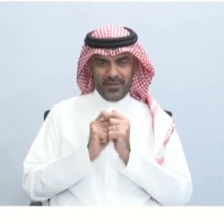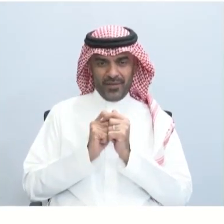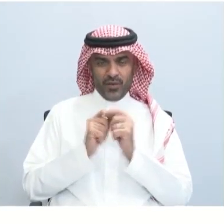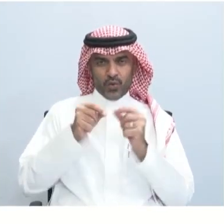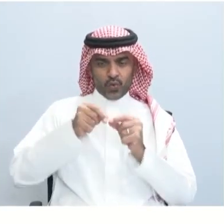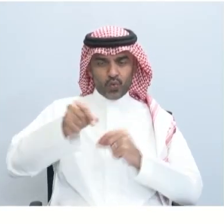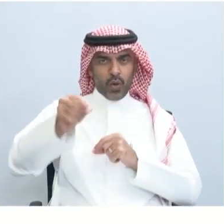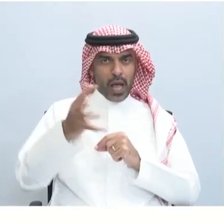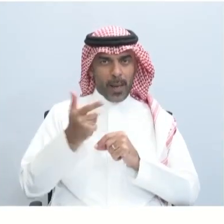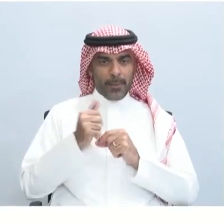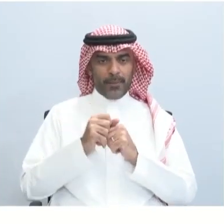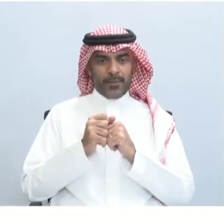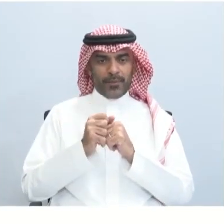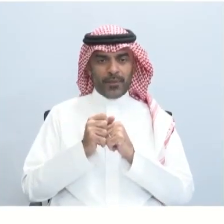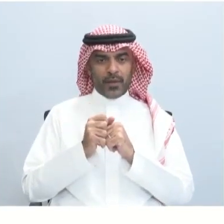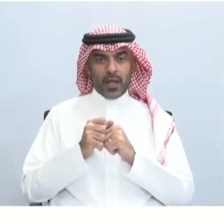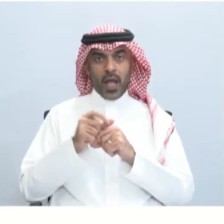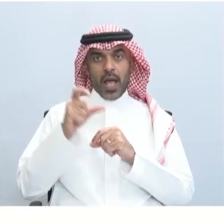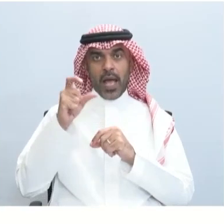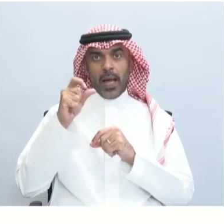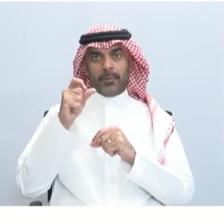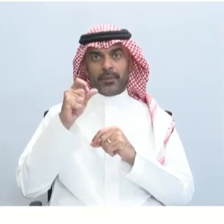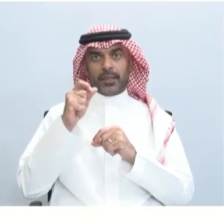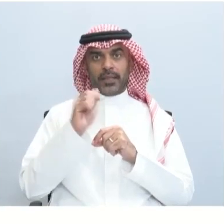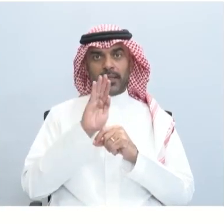الطول 50 سنتيمتر